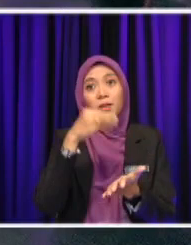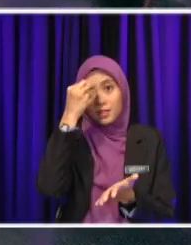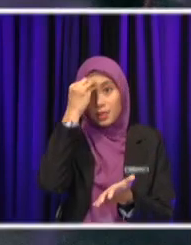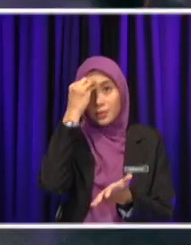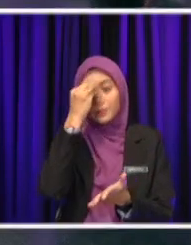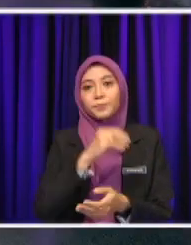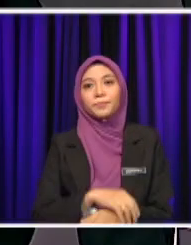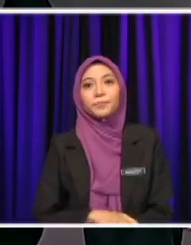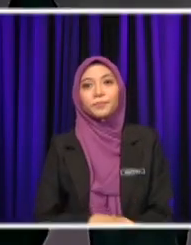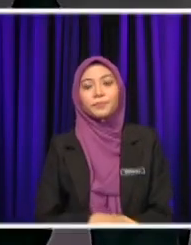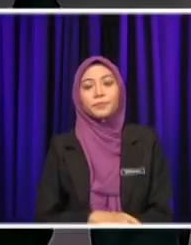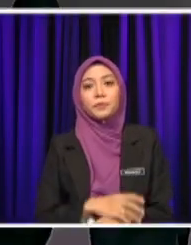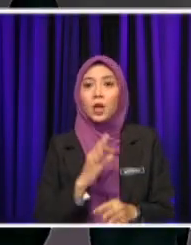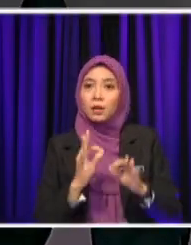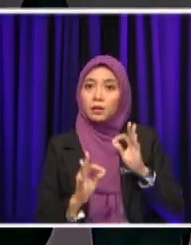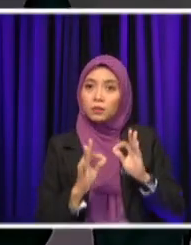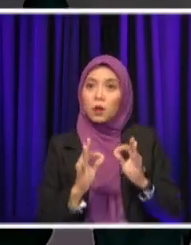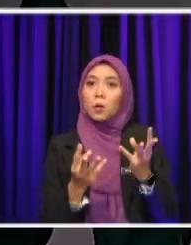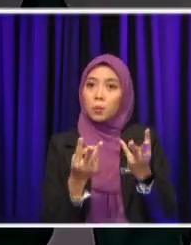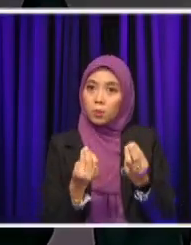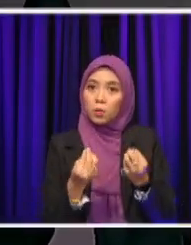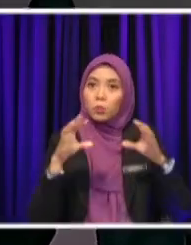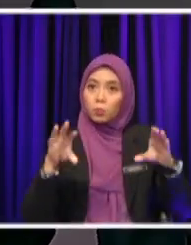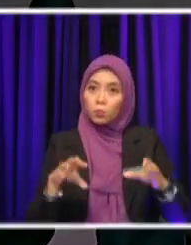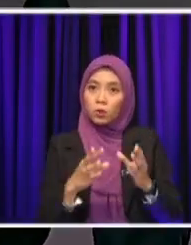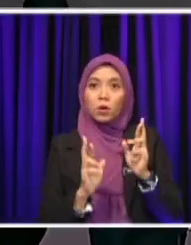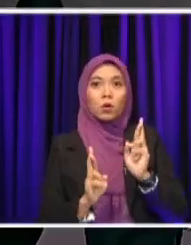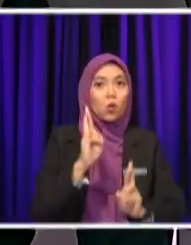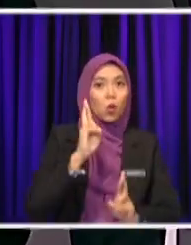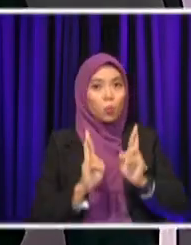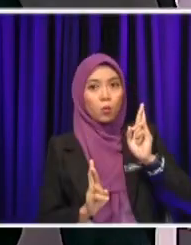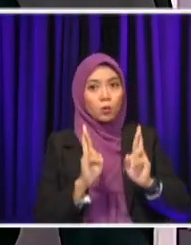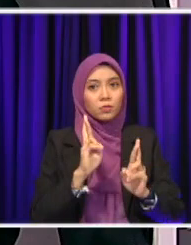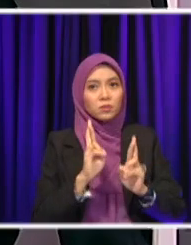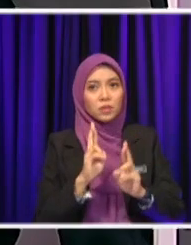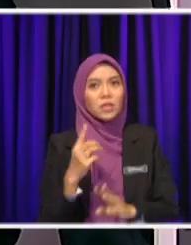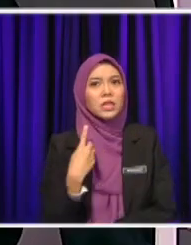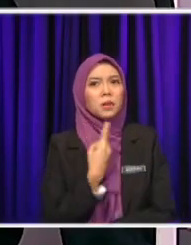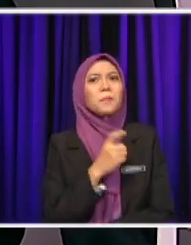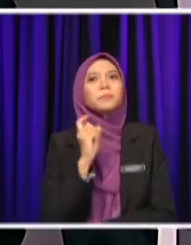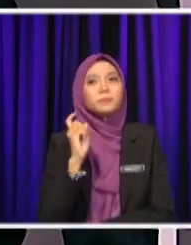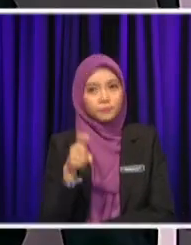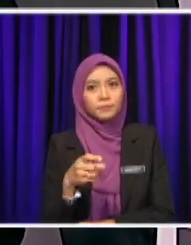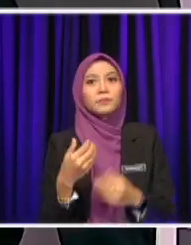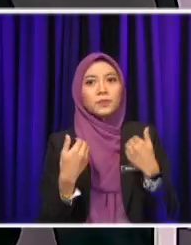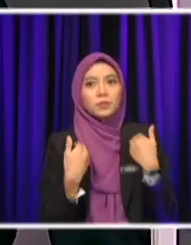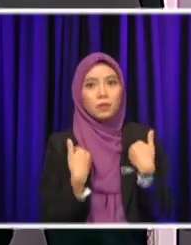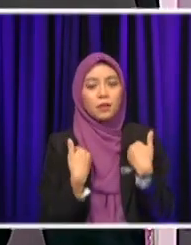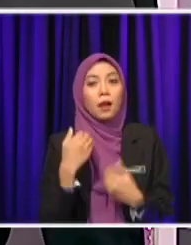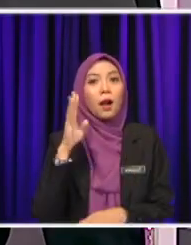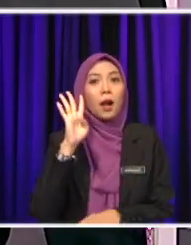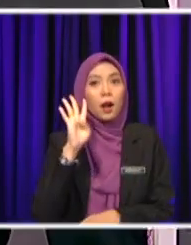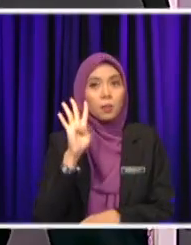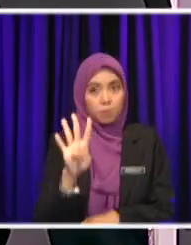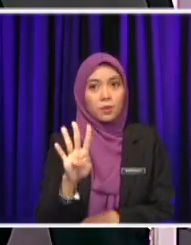seperti biasa Aiman, kalau hendak membuat robot, kita hendak melakar robot, kita mestilah mempunyai keempat-empat elemen